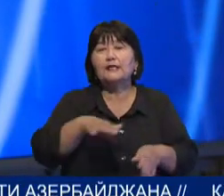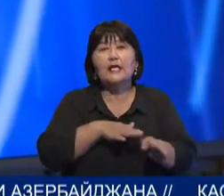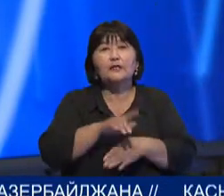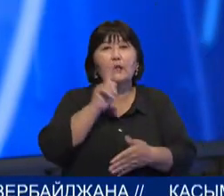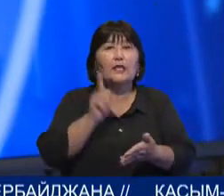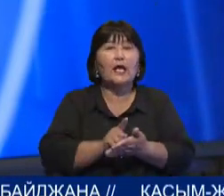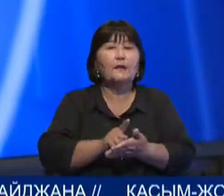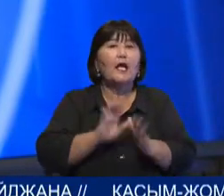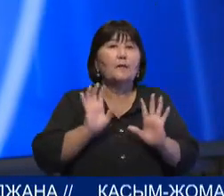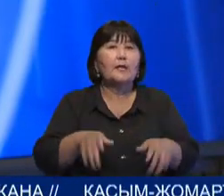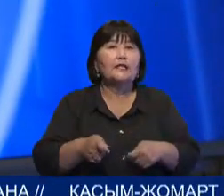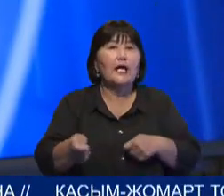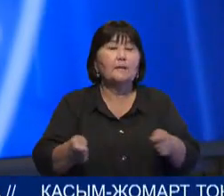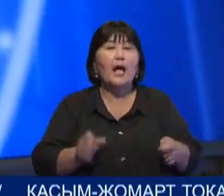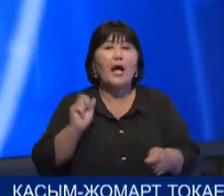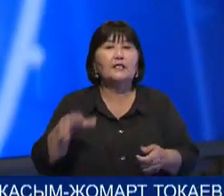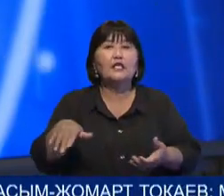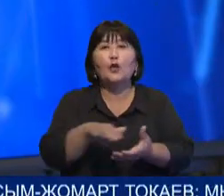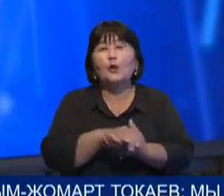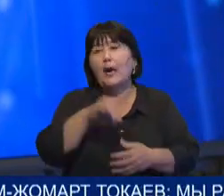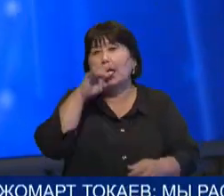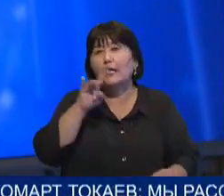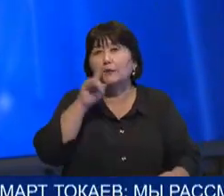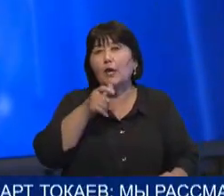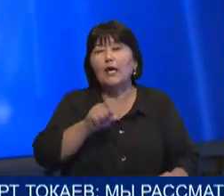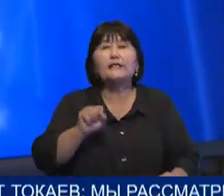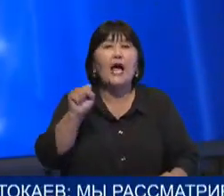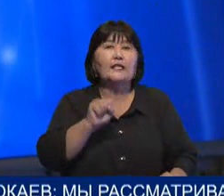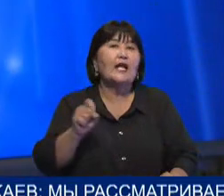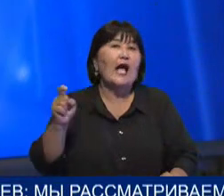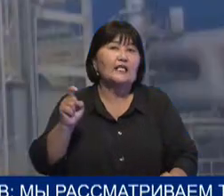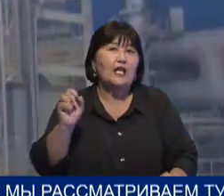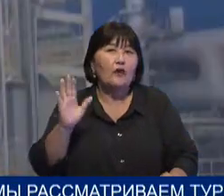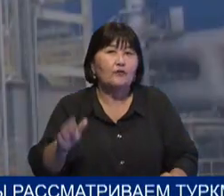исполняющий обязанности председателя правления акционерного общества «Казмунайгаз» Асхат Хасенов.